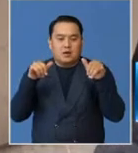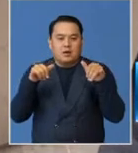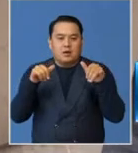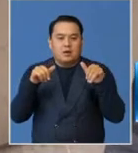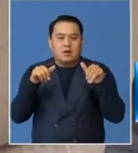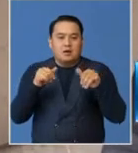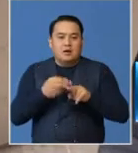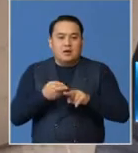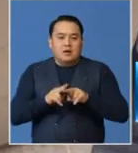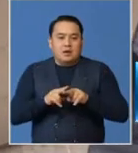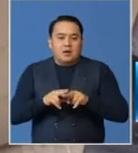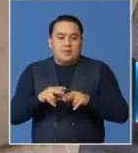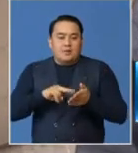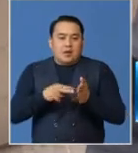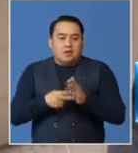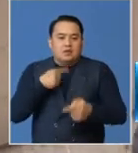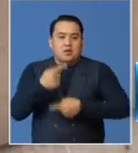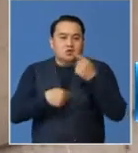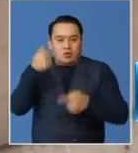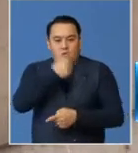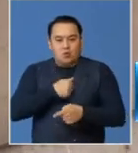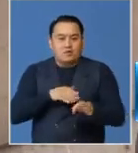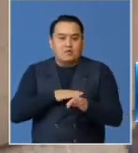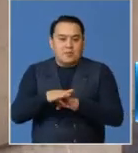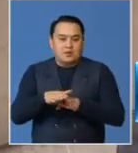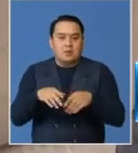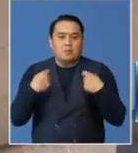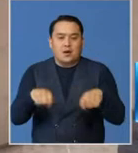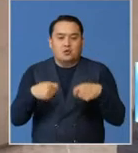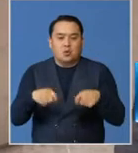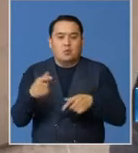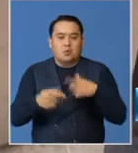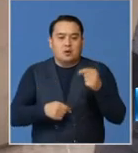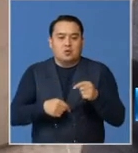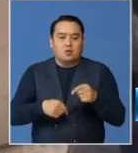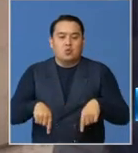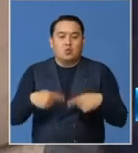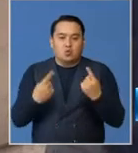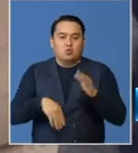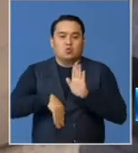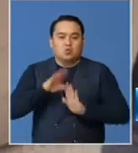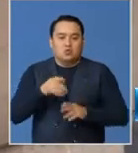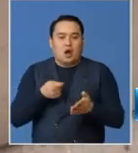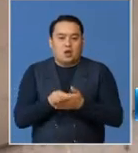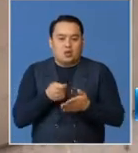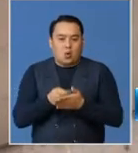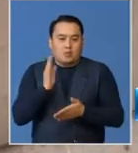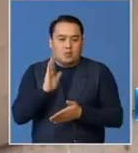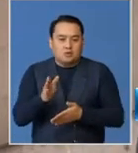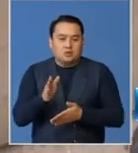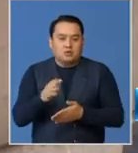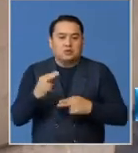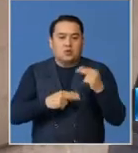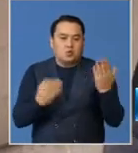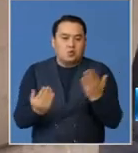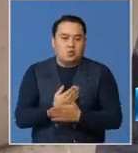молочного направления. Я планирую на следующий год реализовать молоко, полученный приплод со временем ставить на откорм. Наряду с этим строю